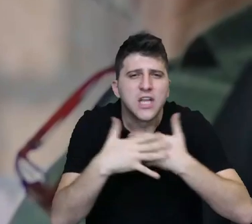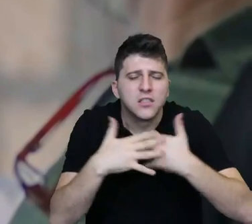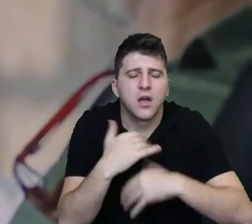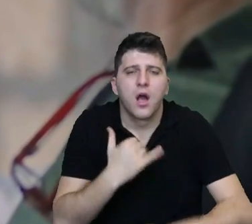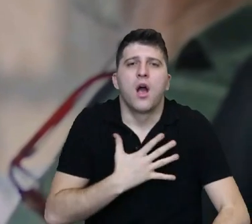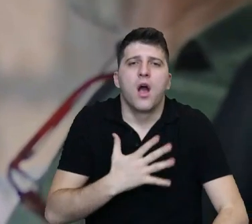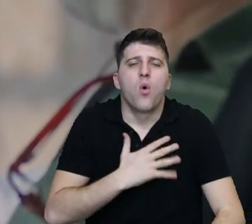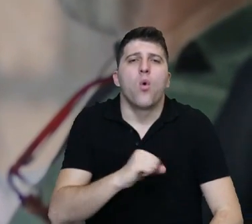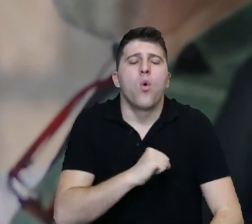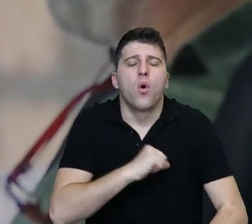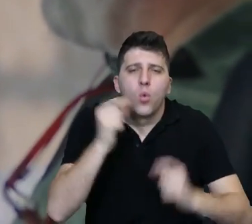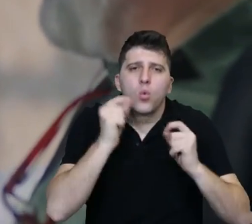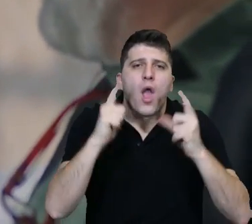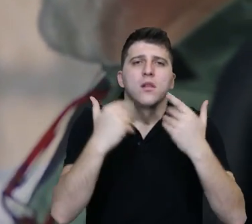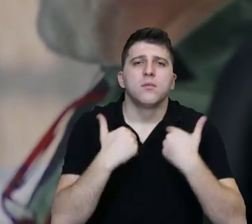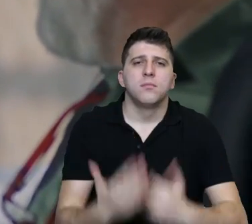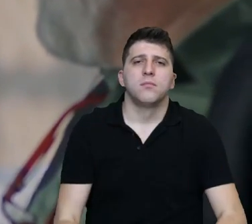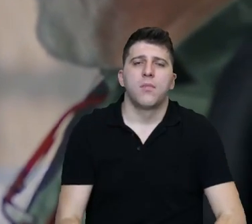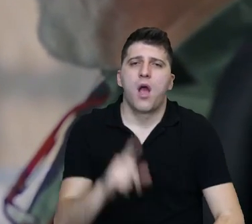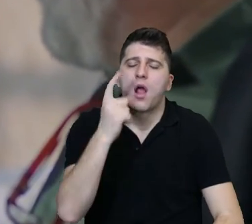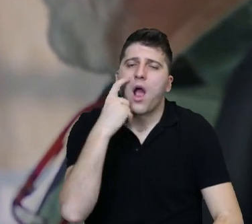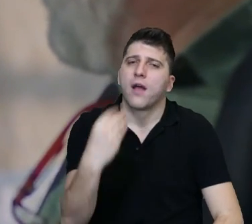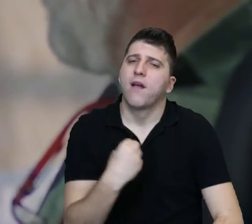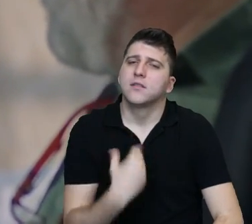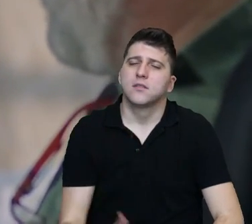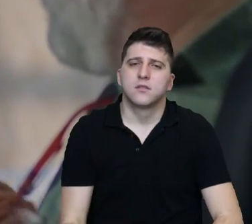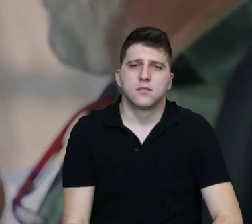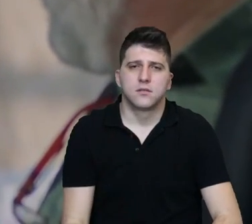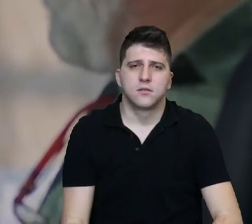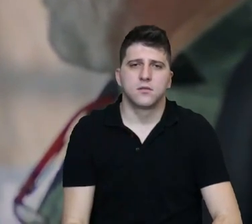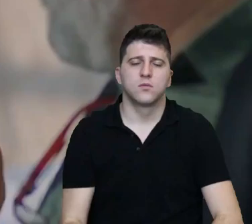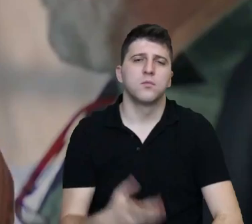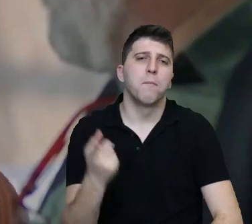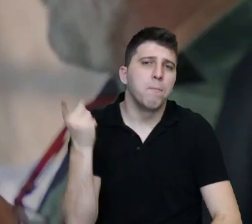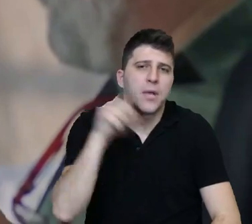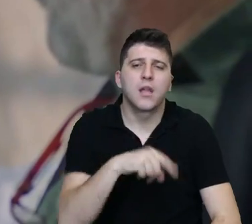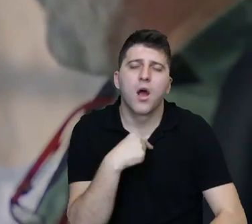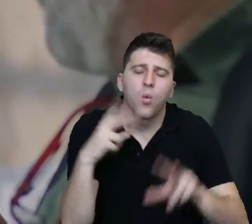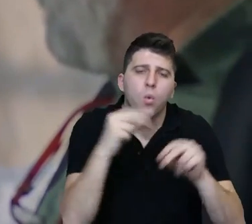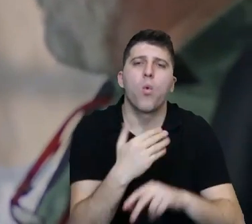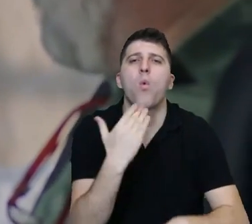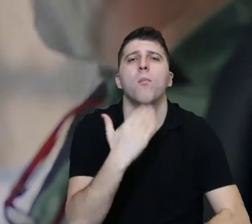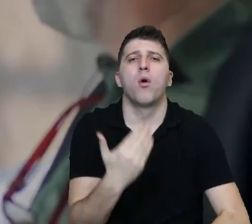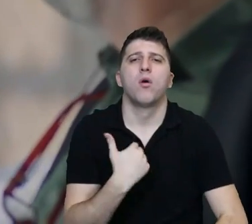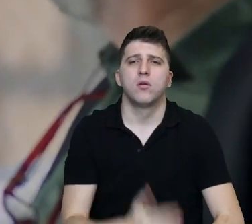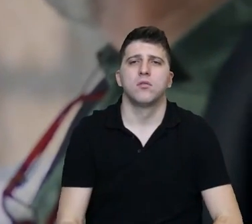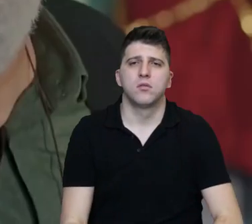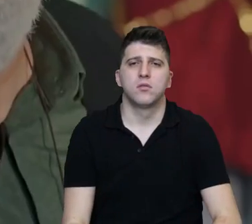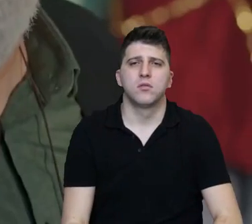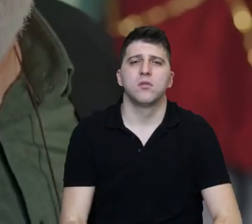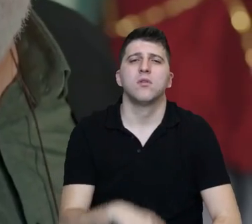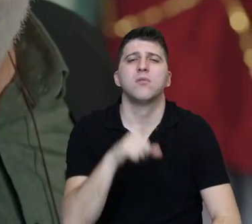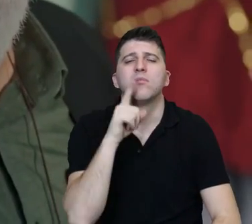nefese uyandım. Kabuslar içinde Allah hayra çıkarsın ya. Sonra da bir daha uyuyamadım. Kayıntıyı